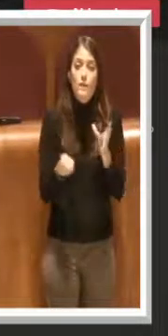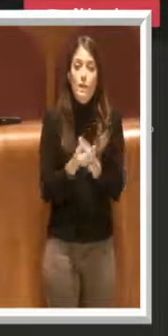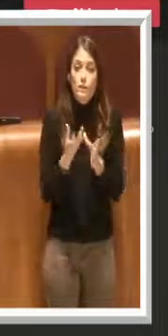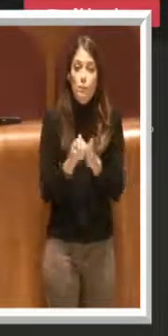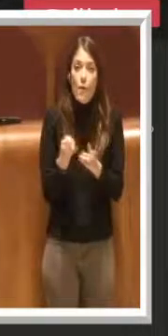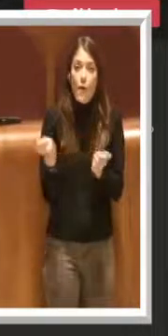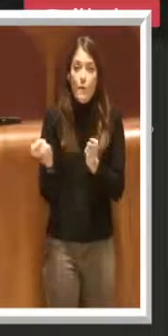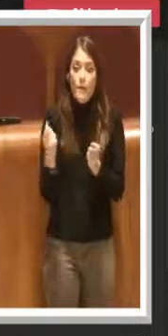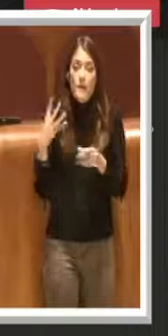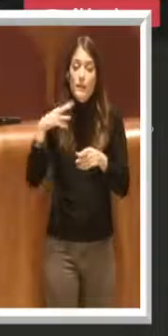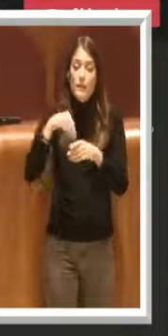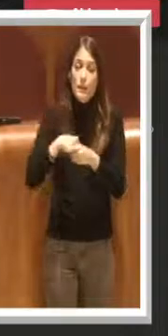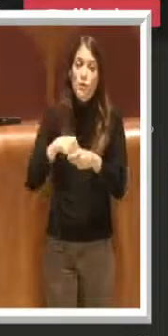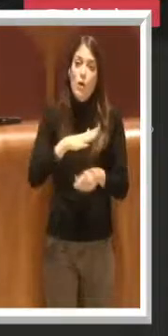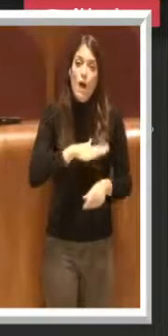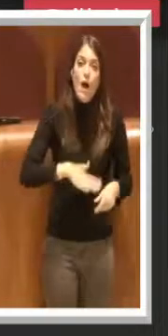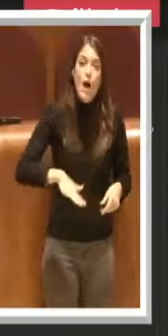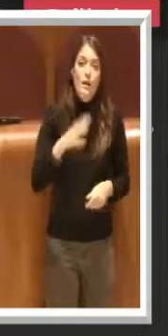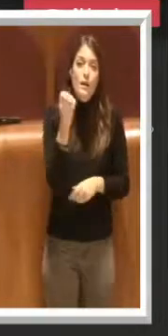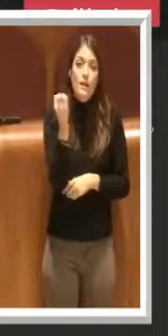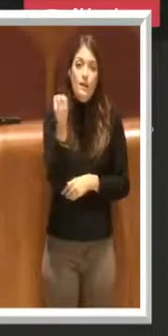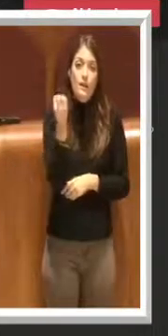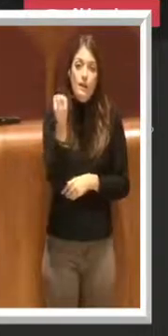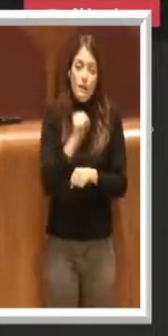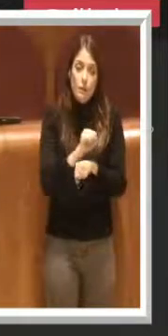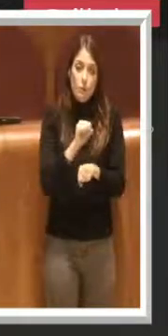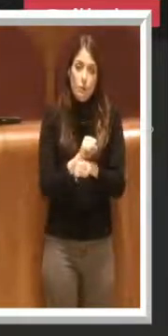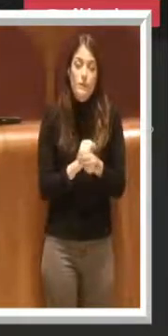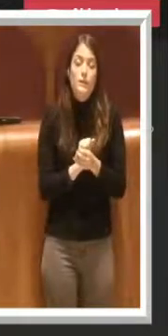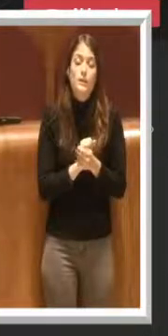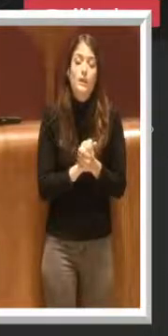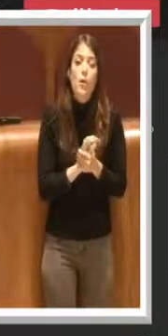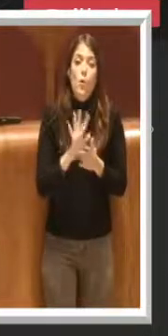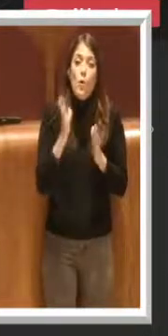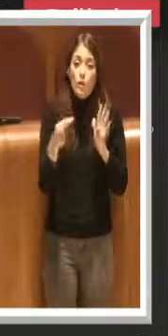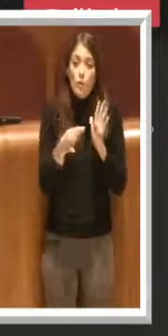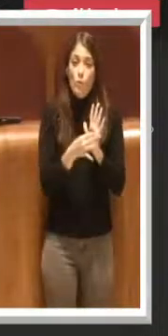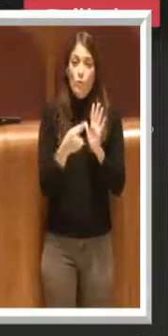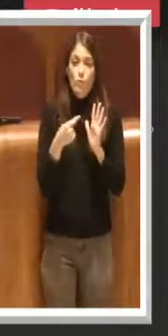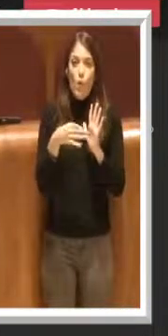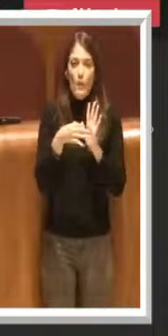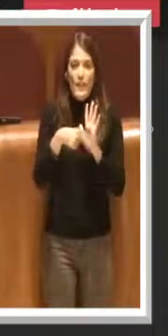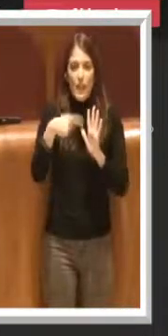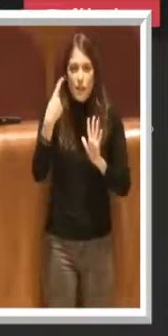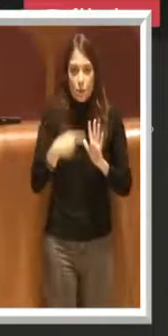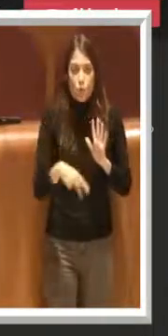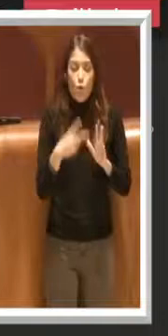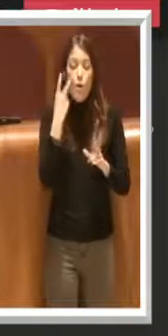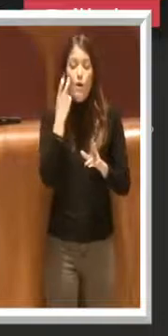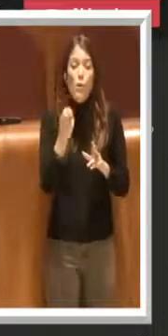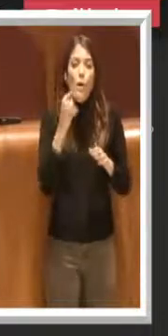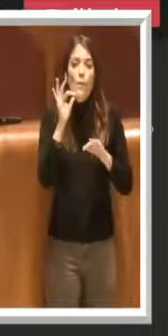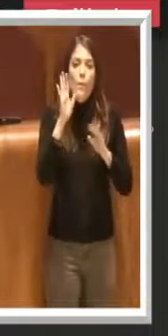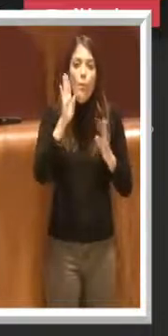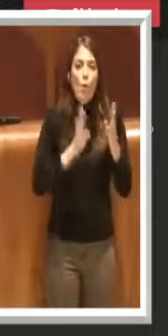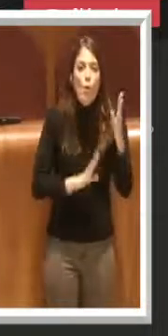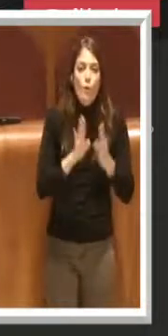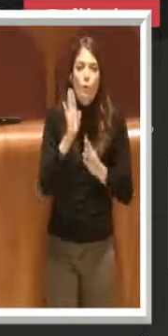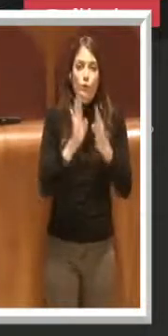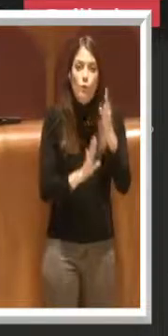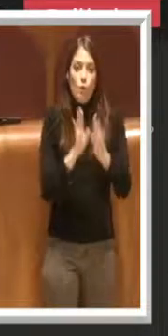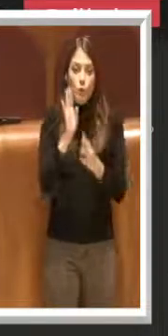stazione Tiburtina. Un altro punto dell'ordine del giorno riguarda proprio invece il confronto con